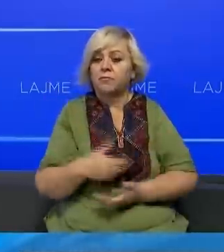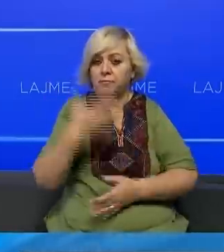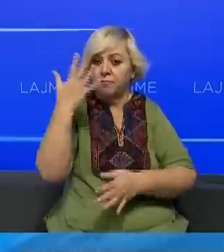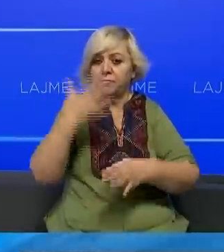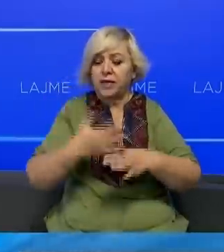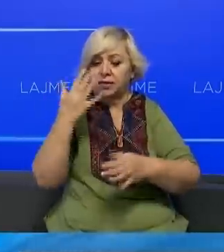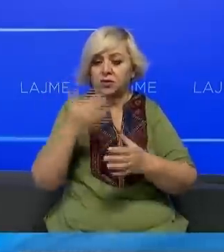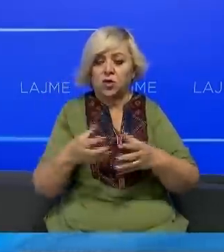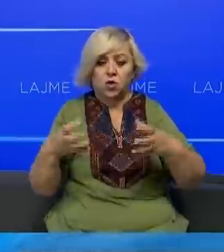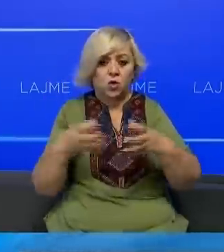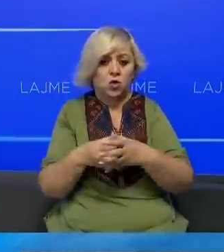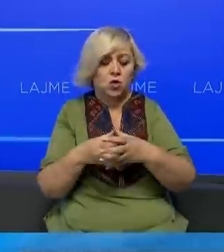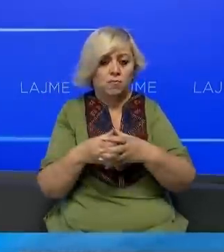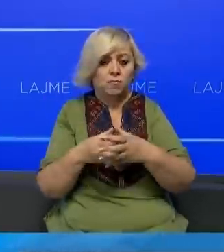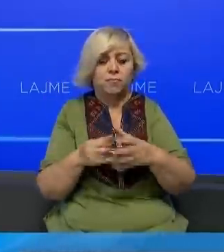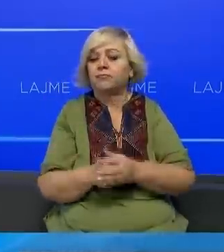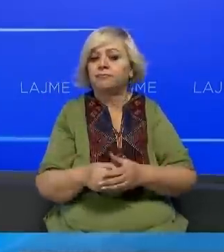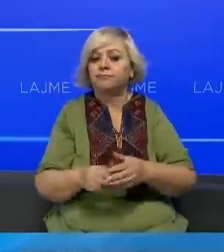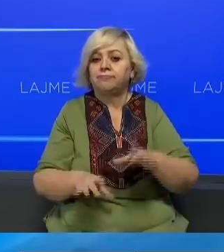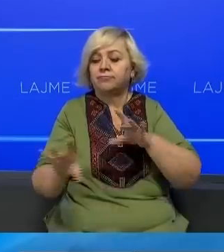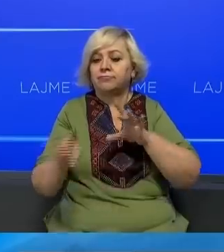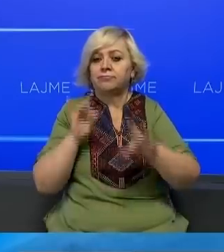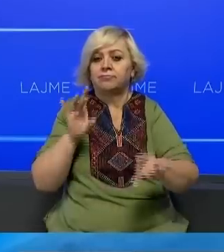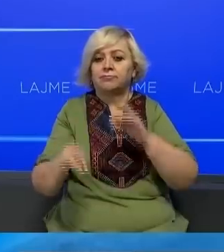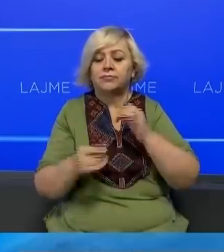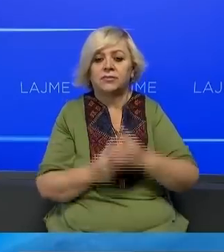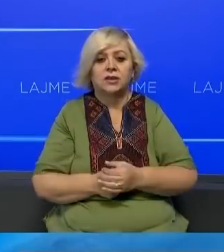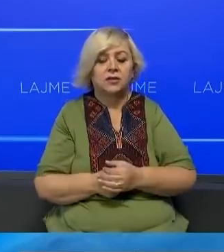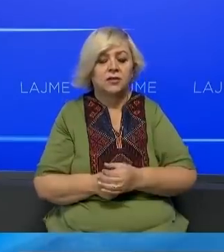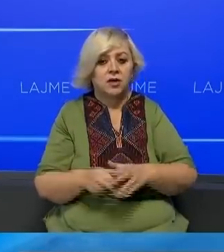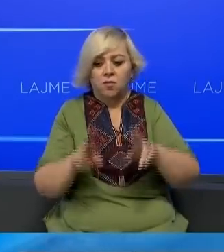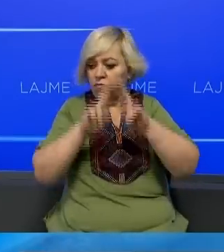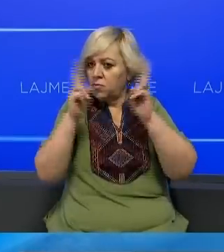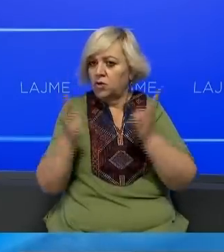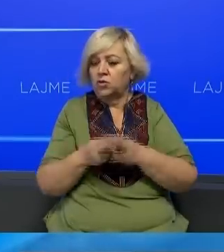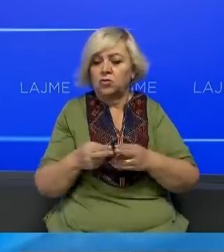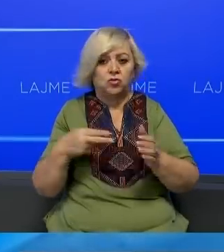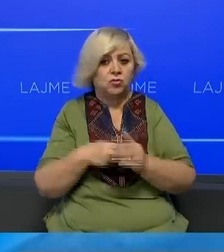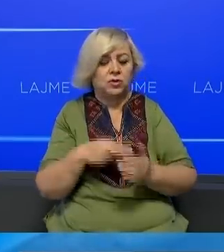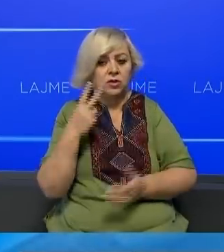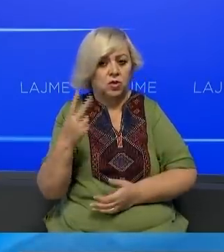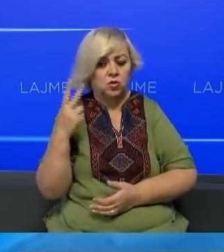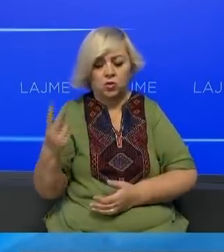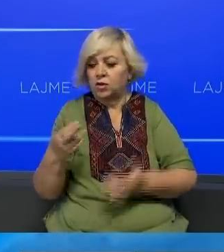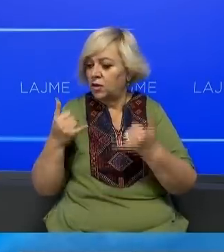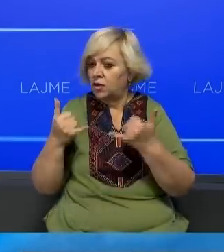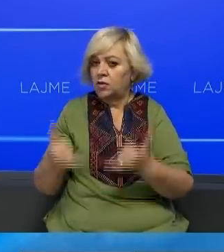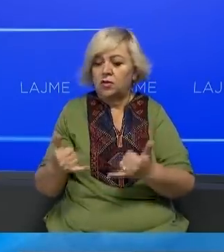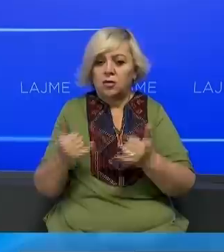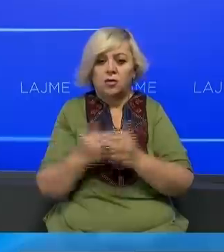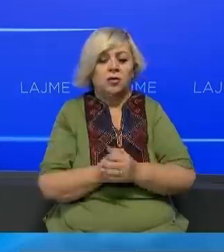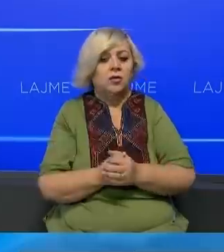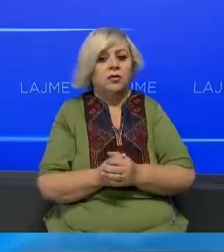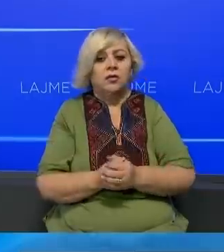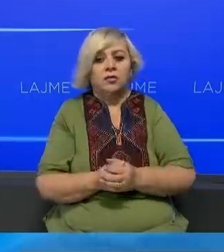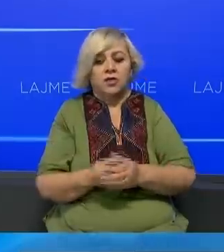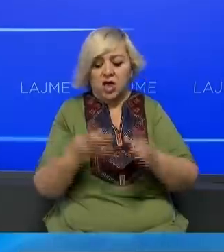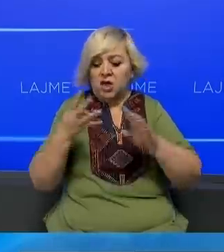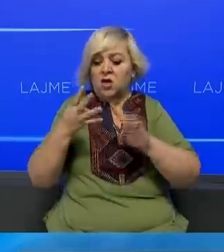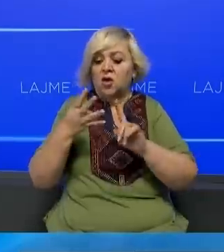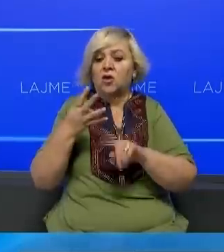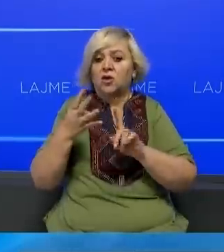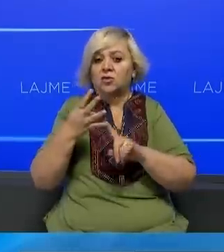Kosovën në grupin B për fazën kualifikuese drejt kampionatit botëror Katar 2022. Aktualisht Dardanët pozicionohen në vendin e 4-të